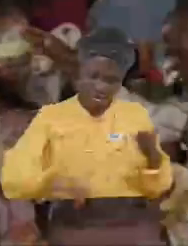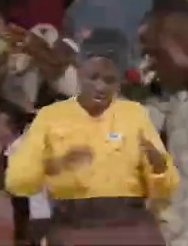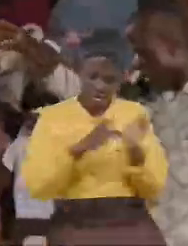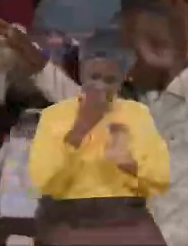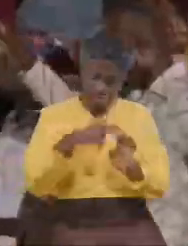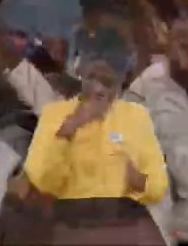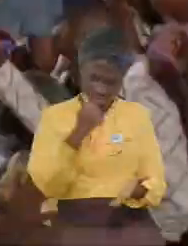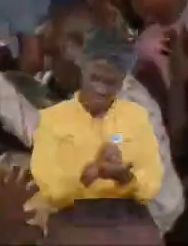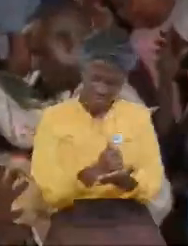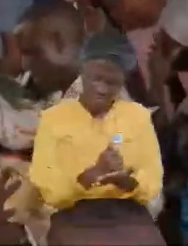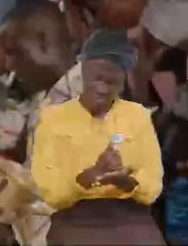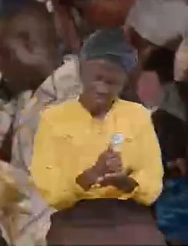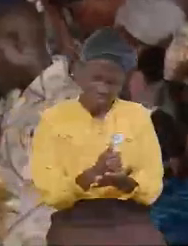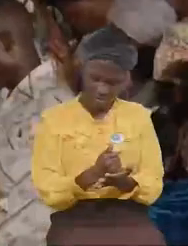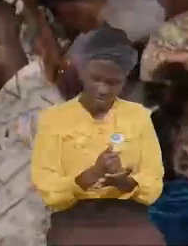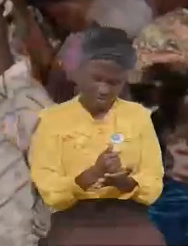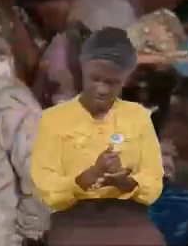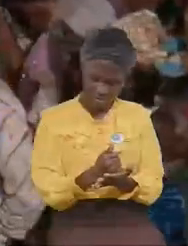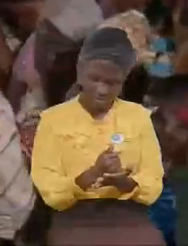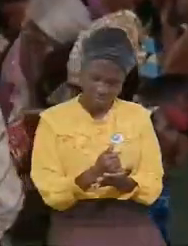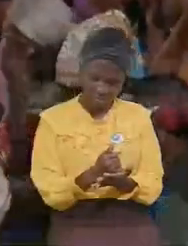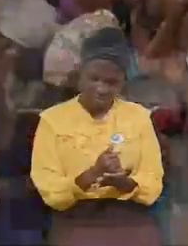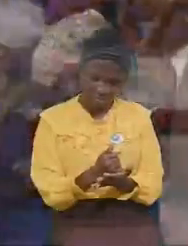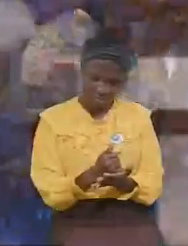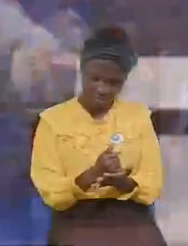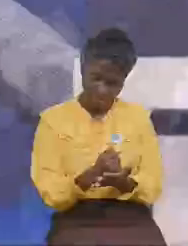sautez et sois guéri au nom de Jésus-Christ.